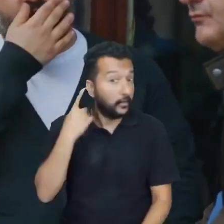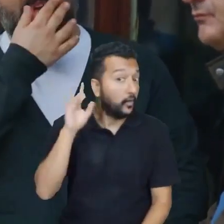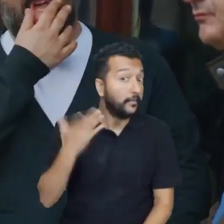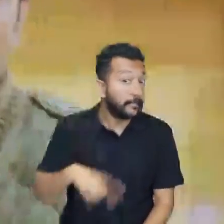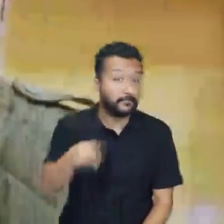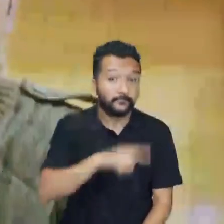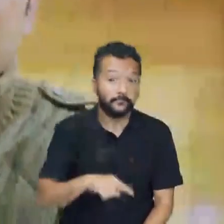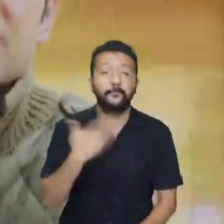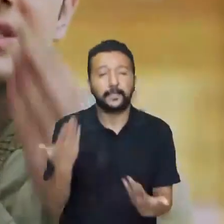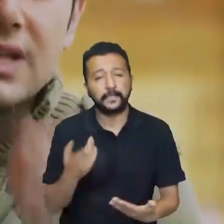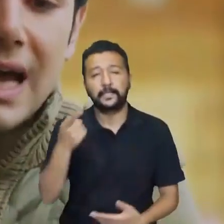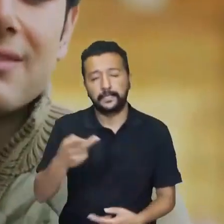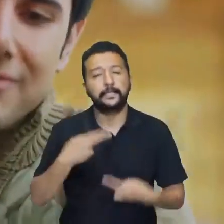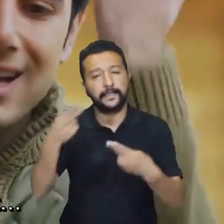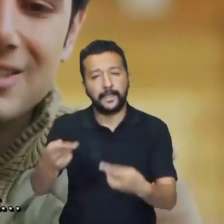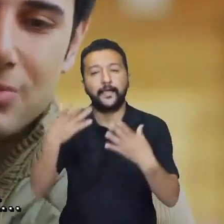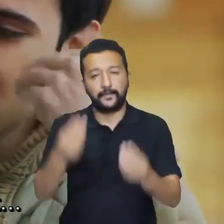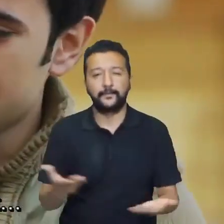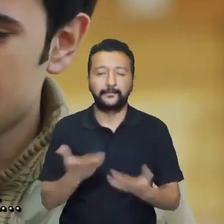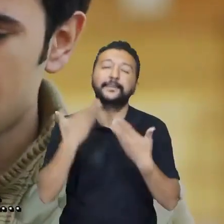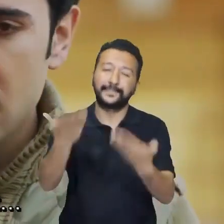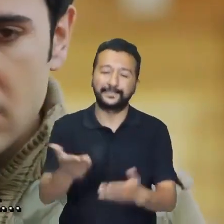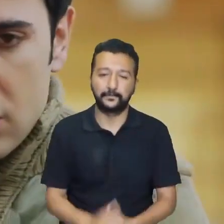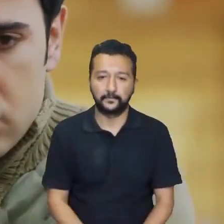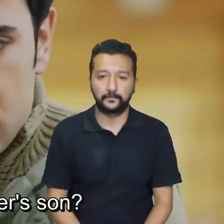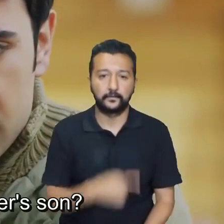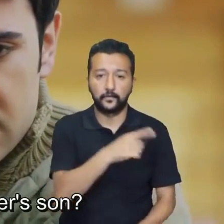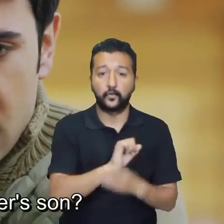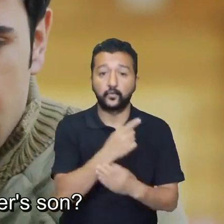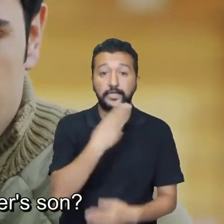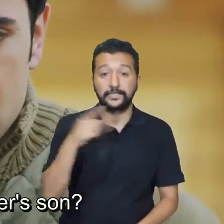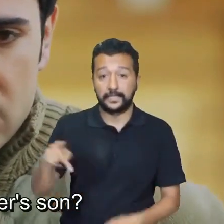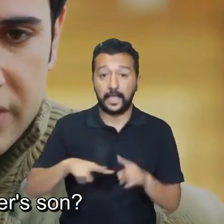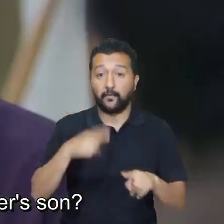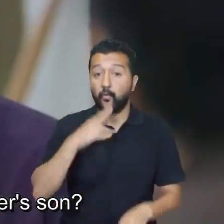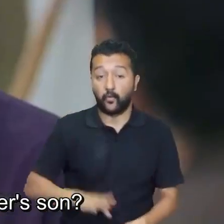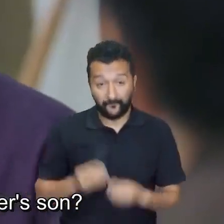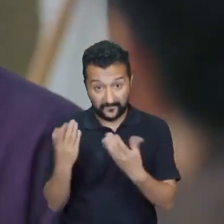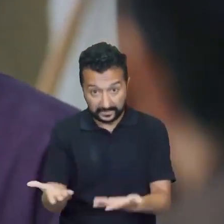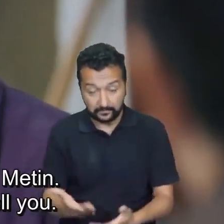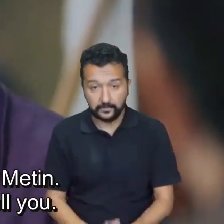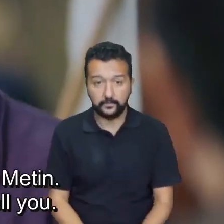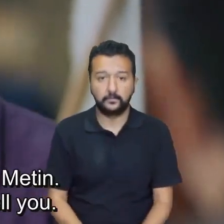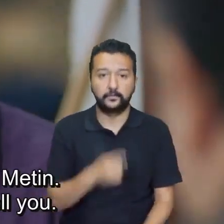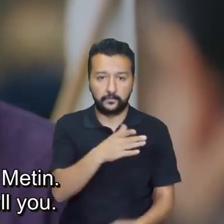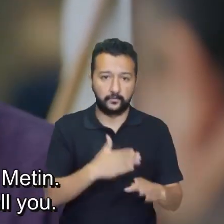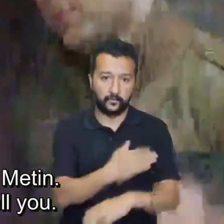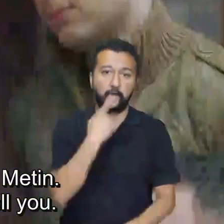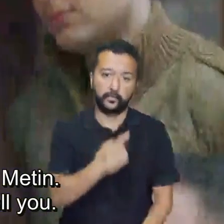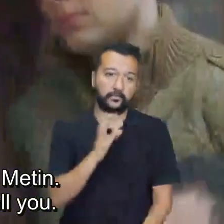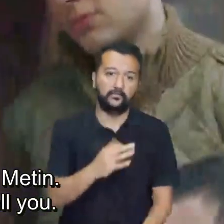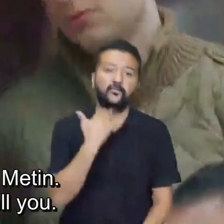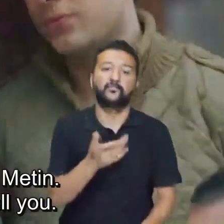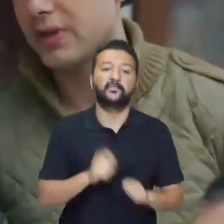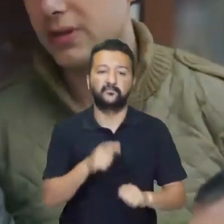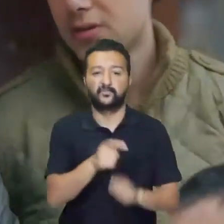Duyamadım. Hadi diyelim ki gitti. Hani farz ediyorum ki gitti. Ustam kızını Adile ablanın oğluna verir mi? Doğru söylüyor Metin. Olmaz